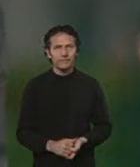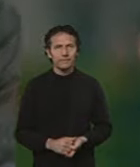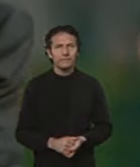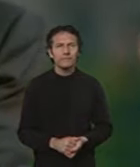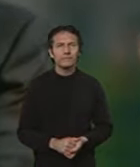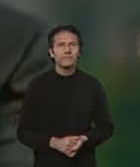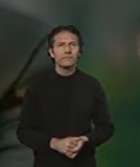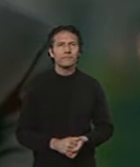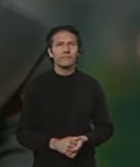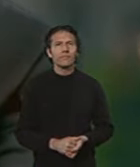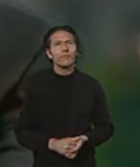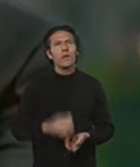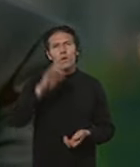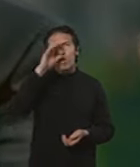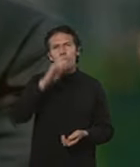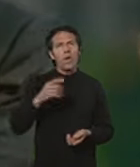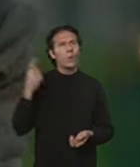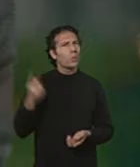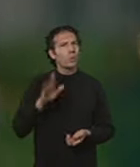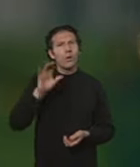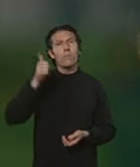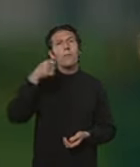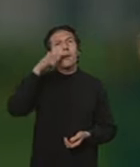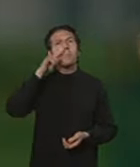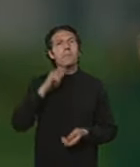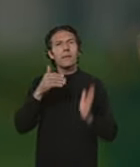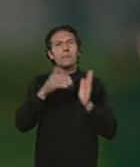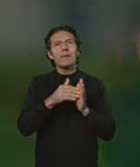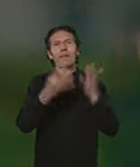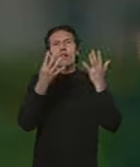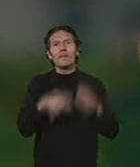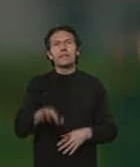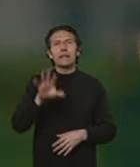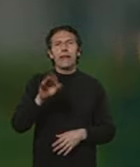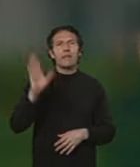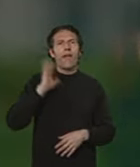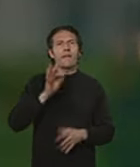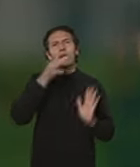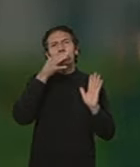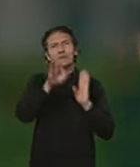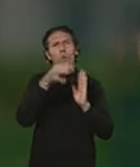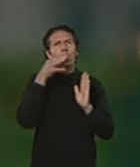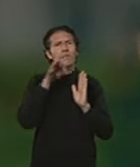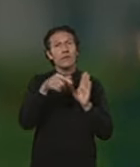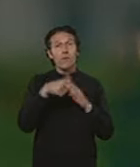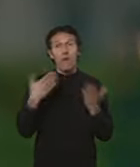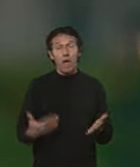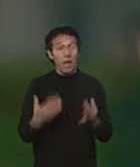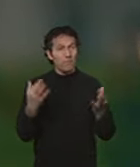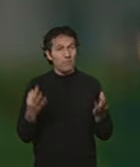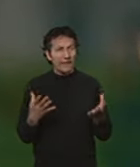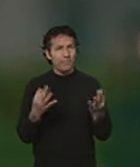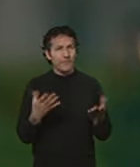fois le général de Gaulle toujours ce premier ma 1950 dans un discours d'une actualité